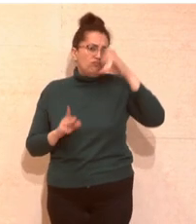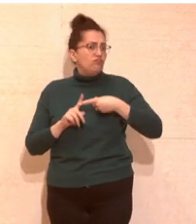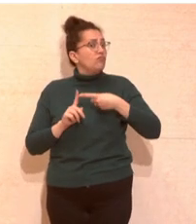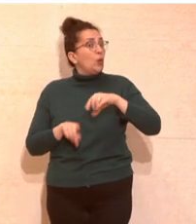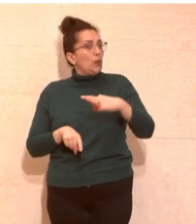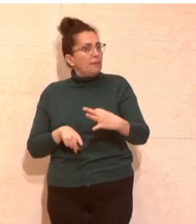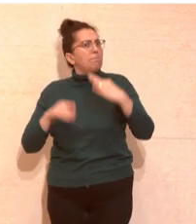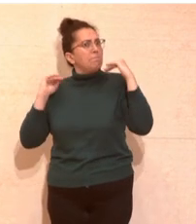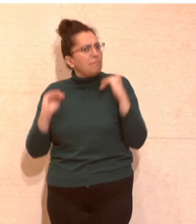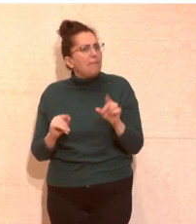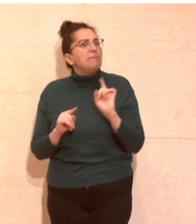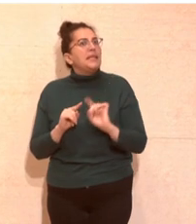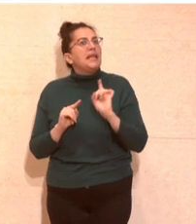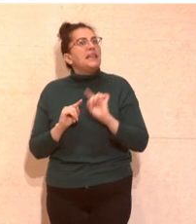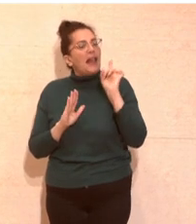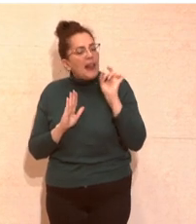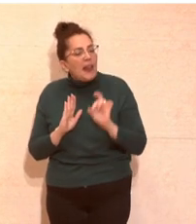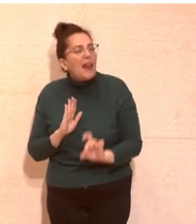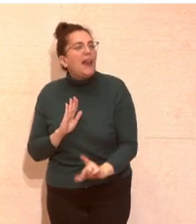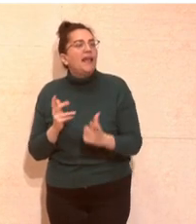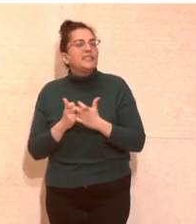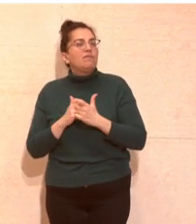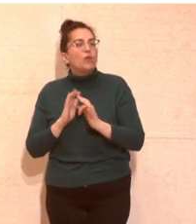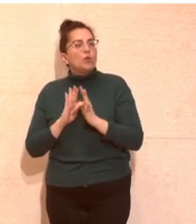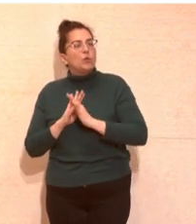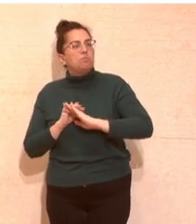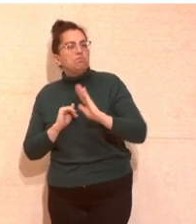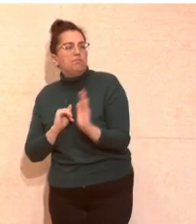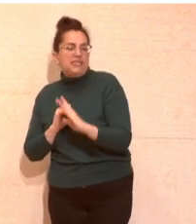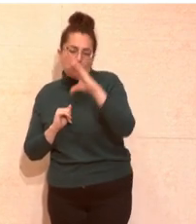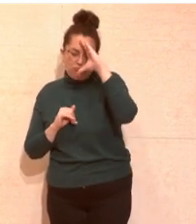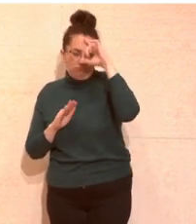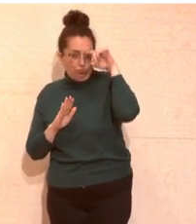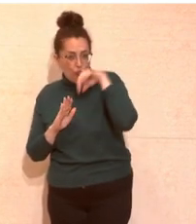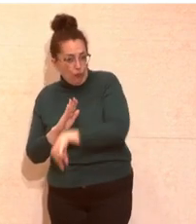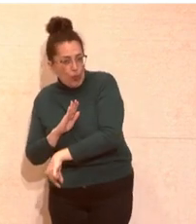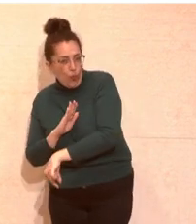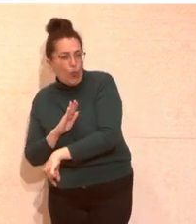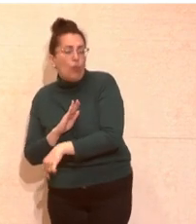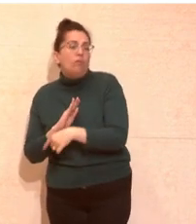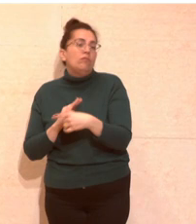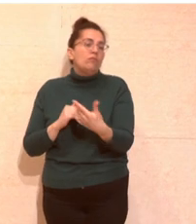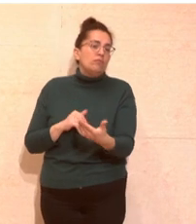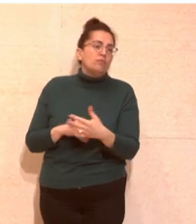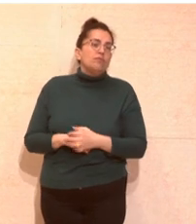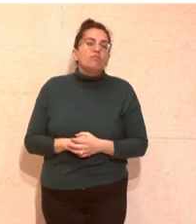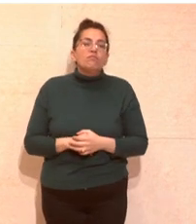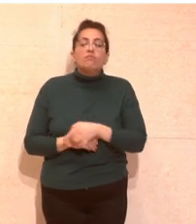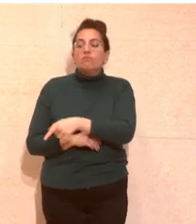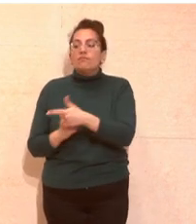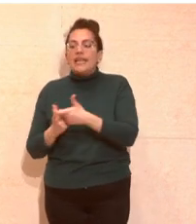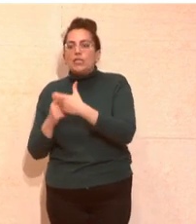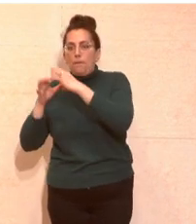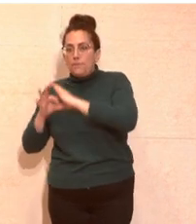distingue des fonctions dévolues plutôt au sommeil profond, notamment le sommeil profond va jouer sur